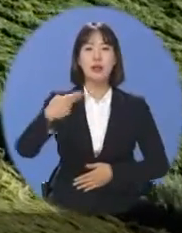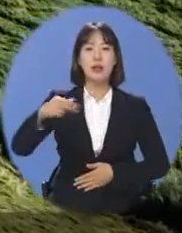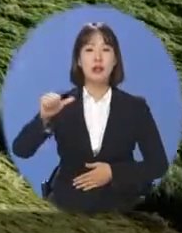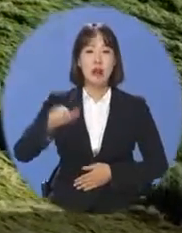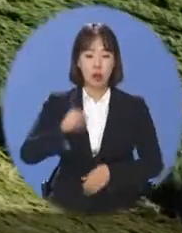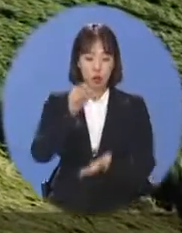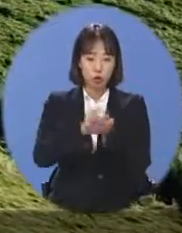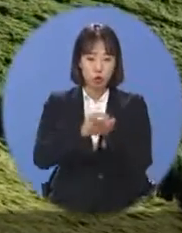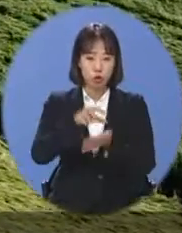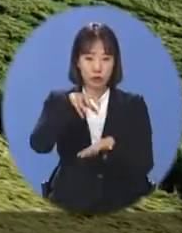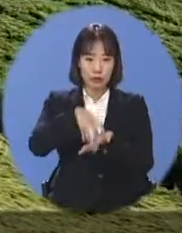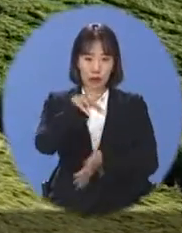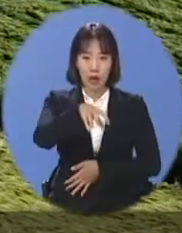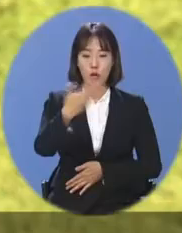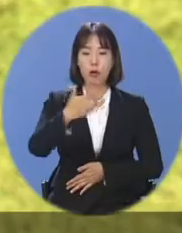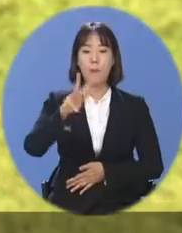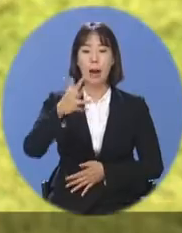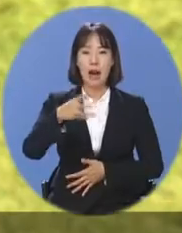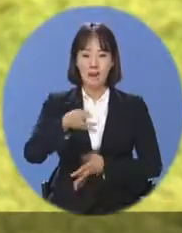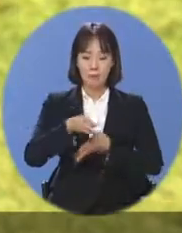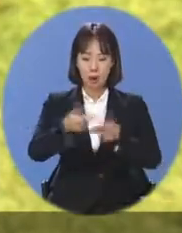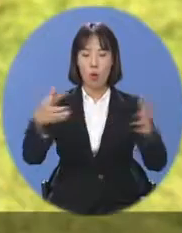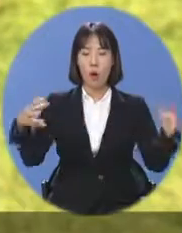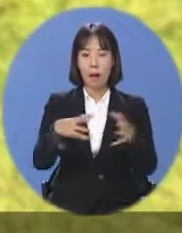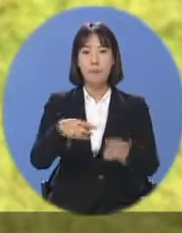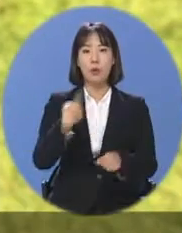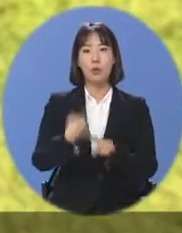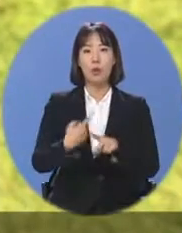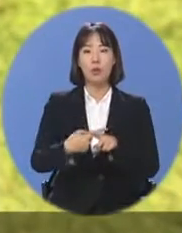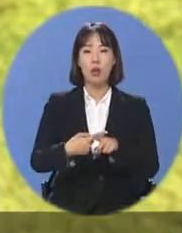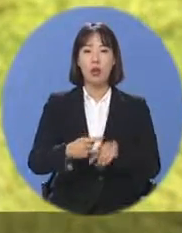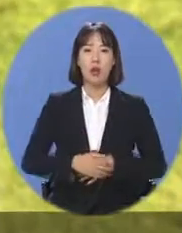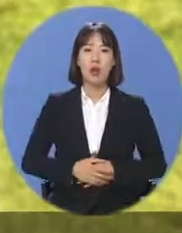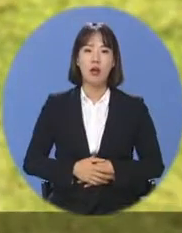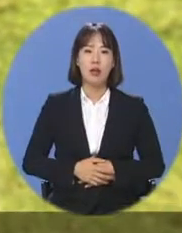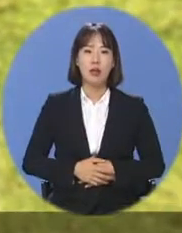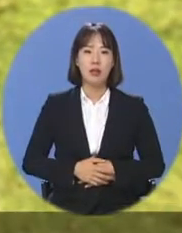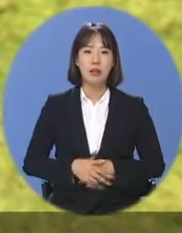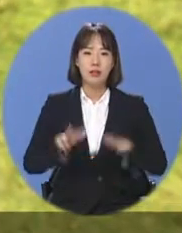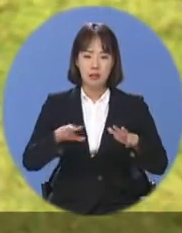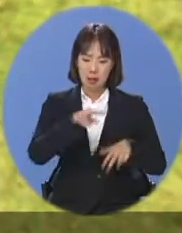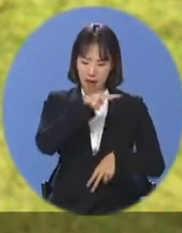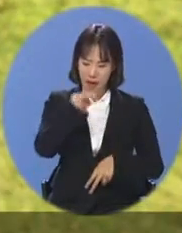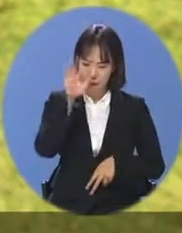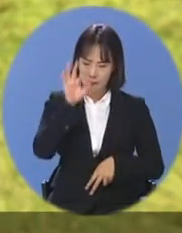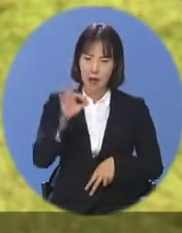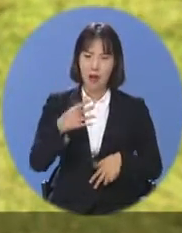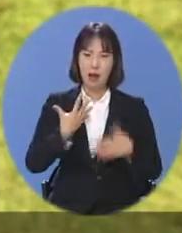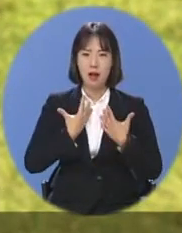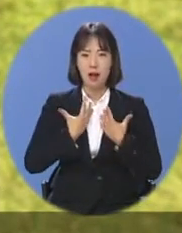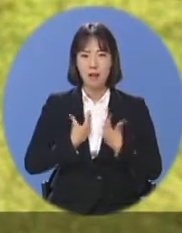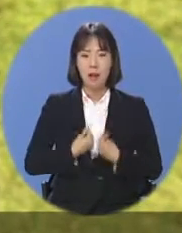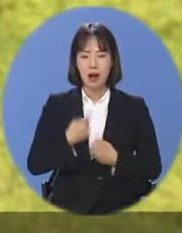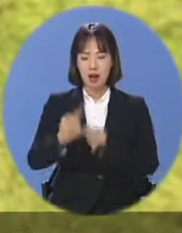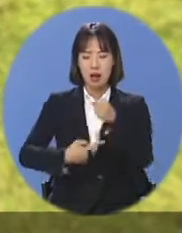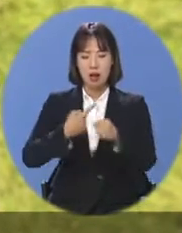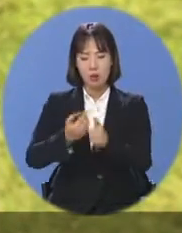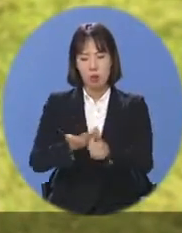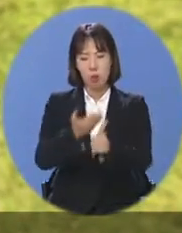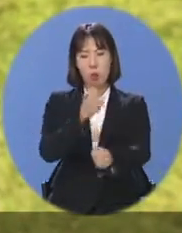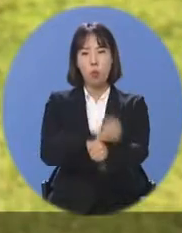축구장 9,800여 개에 이릅니다. 농민들의 심정이라는 게 이루 말할 수 없죠. 이것만 바라보고 어떻게 보면 농사를 짓고 그런 1년 농사를